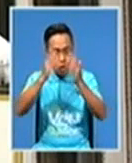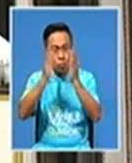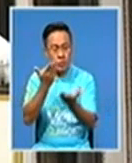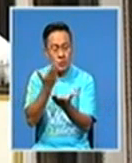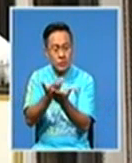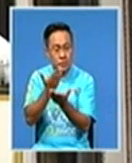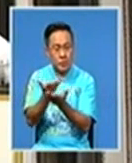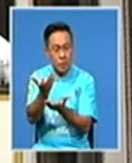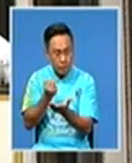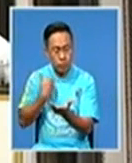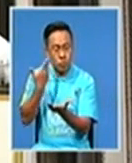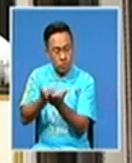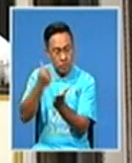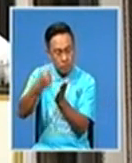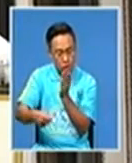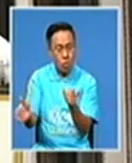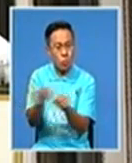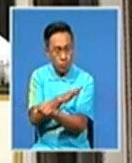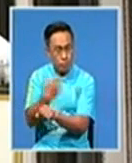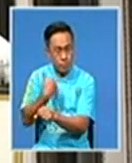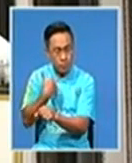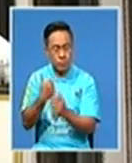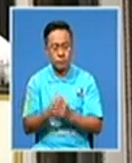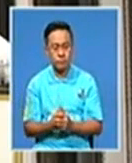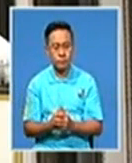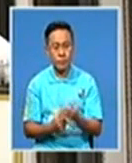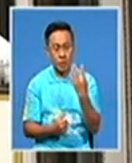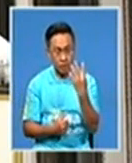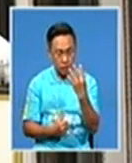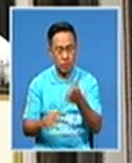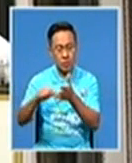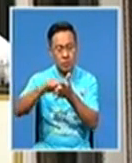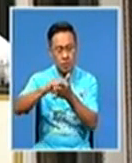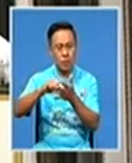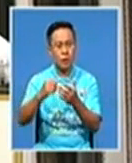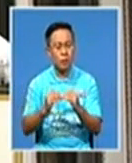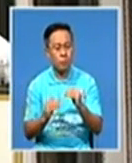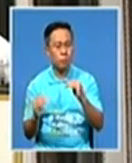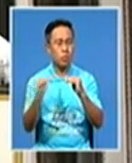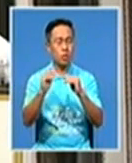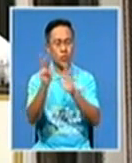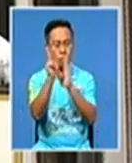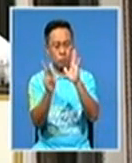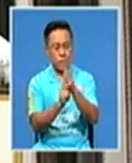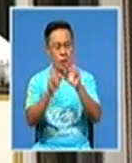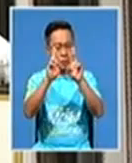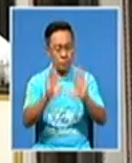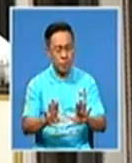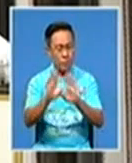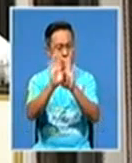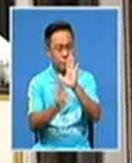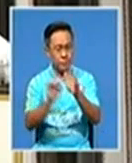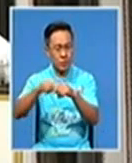ได้เสียภาษีว่าครบถ้วนถูกต้องหรือไม่นะครับเรื่องต่อไปคือการปรับปรุงแก้ไขและยกระดับกฎระเบียบในการจัดซื้อจัดจ้